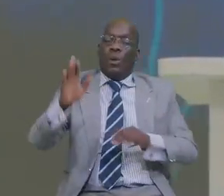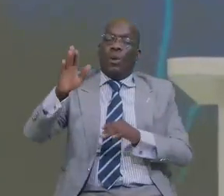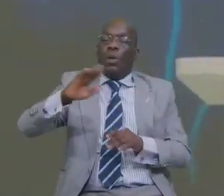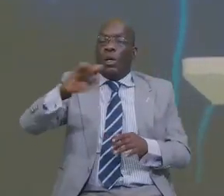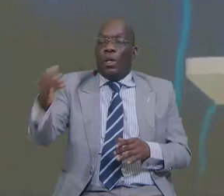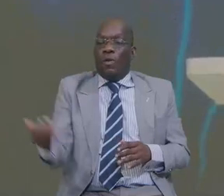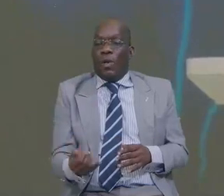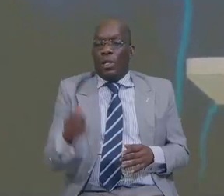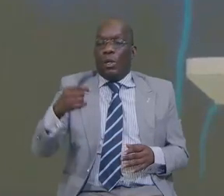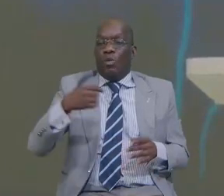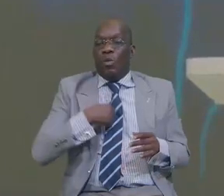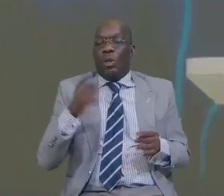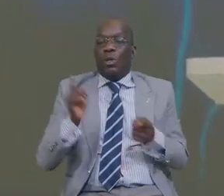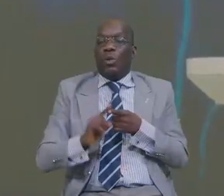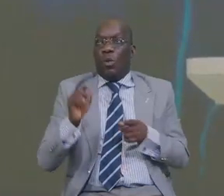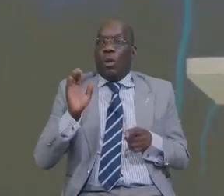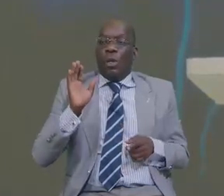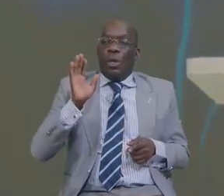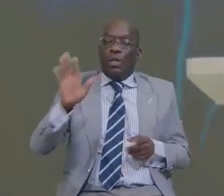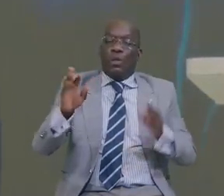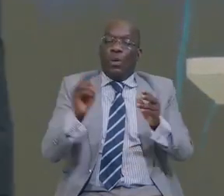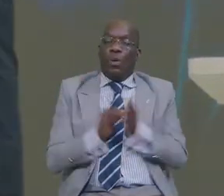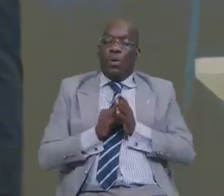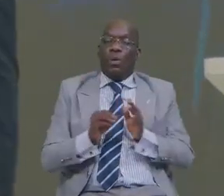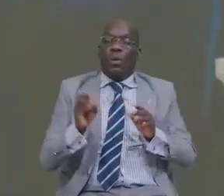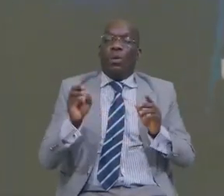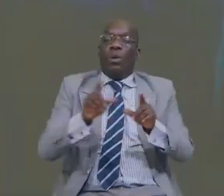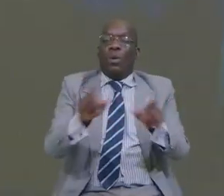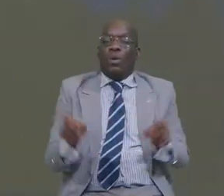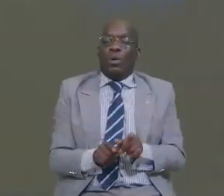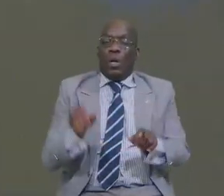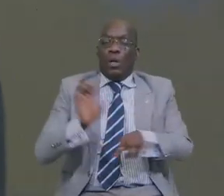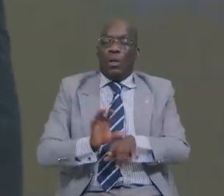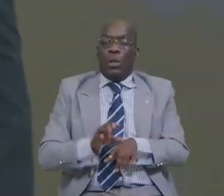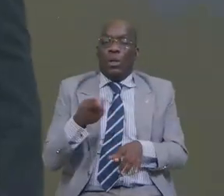dans son église locale. J'étais allé à l'église et le pasteur